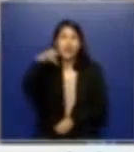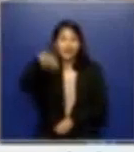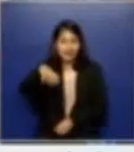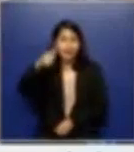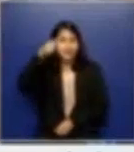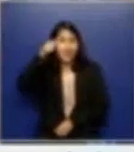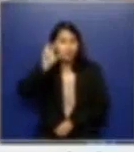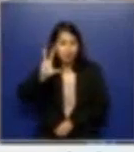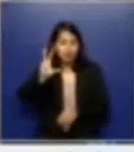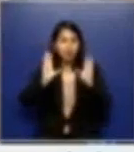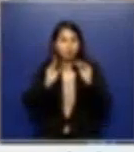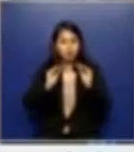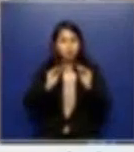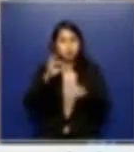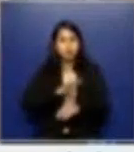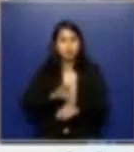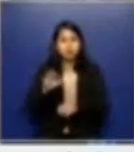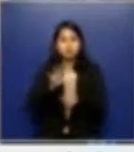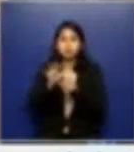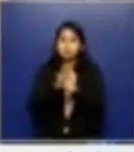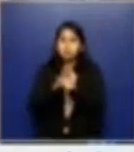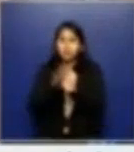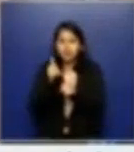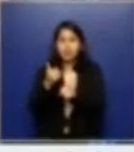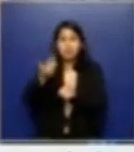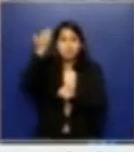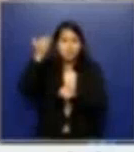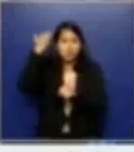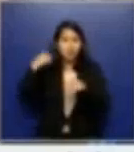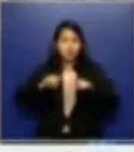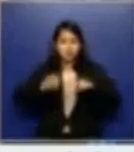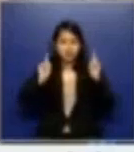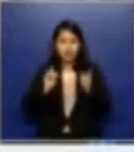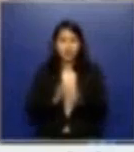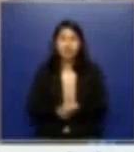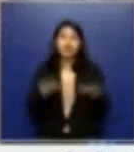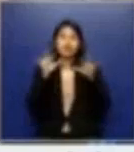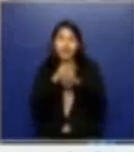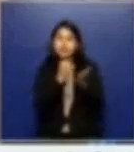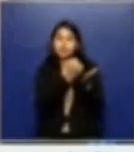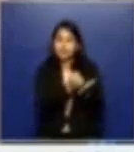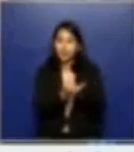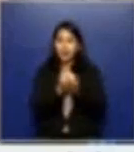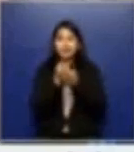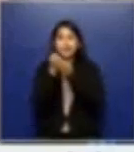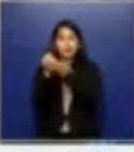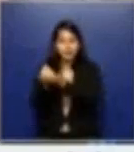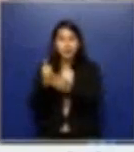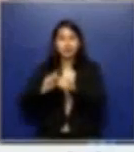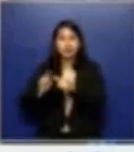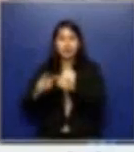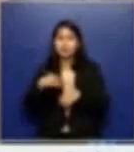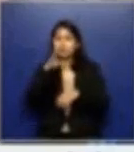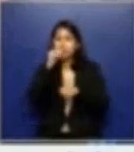านครับบรรยากาศดีมากแล้วดีกว่ายุคก่อนๆเยอะเราเพิ่งพาอาศัยกันกระทบกระทั่งกันทว